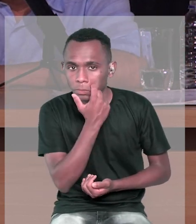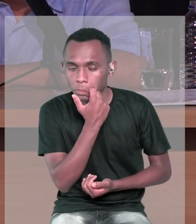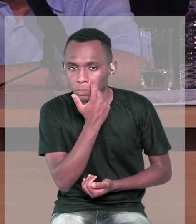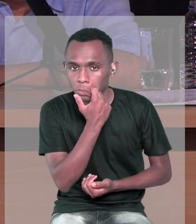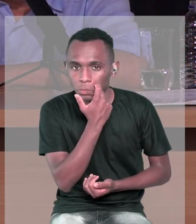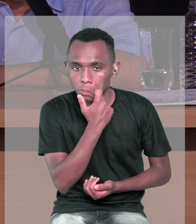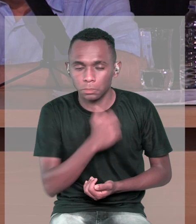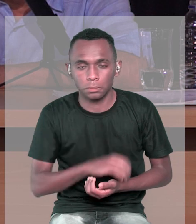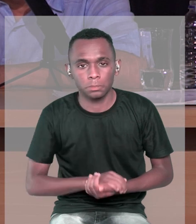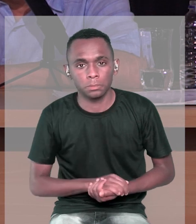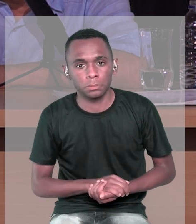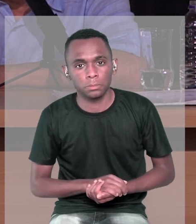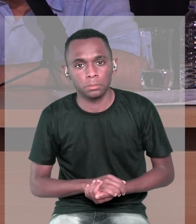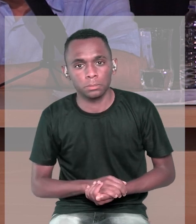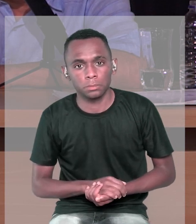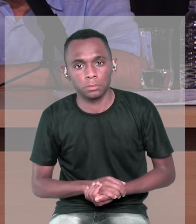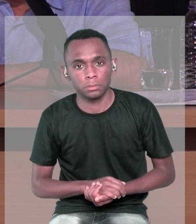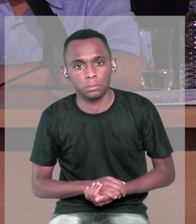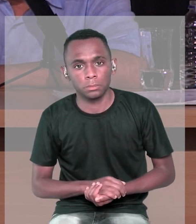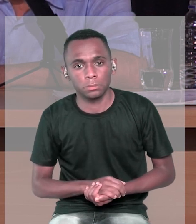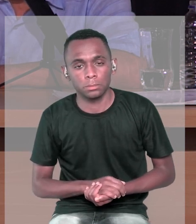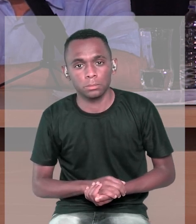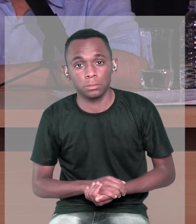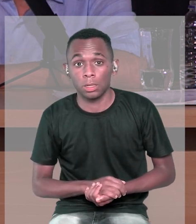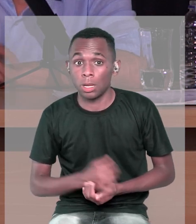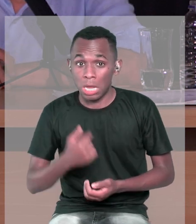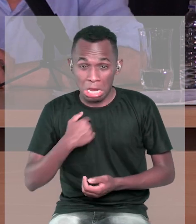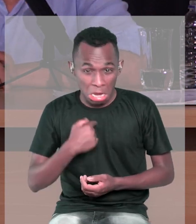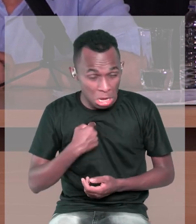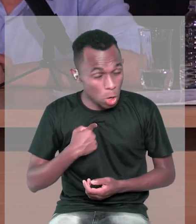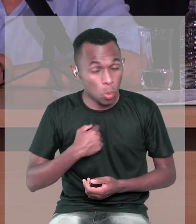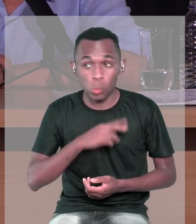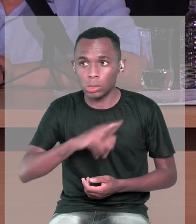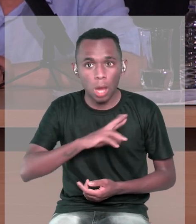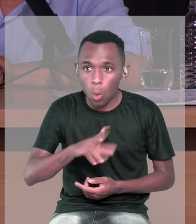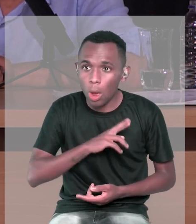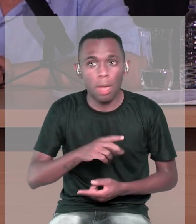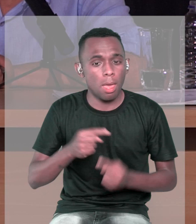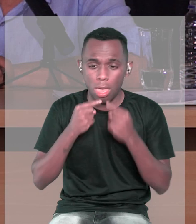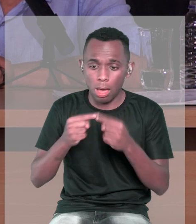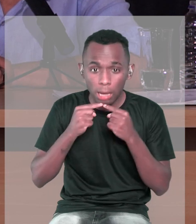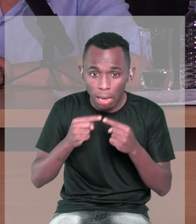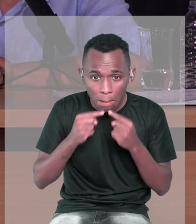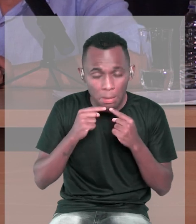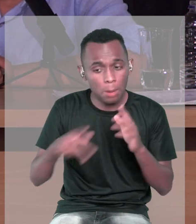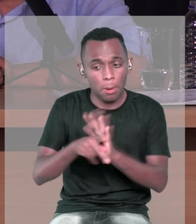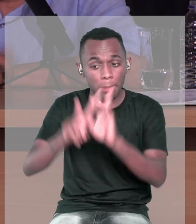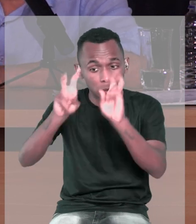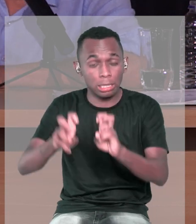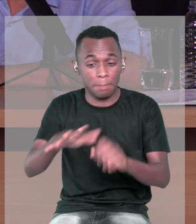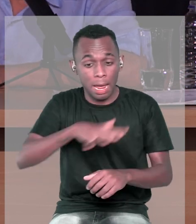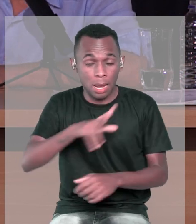condamner ni même de critiquer la propriété privée. Eu não estou aqui condenando nem criticando a propriedade privada.